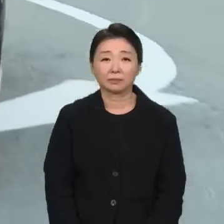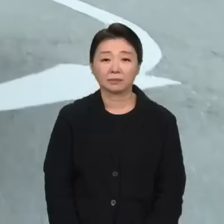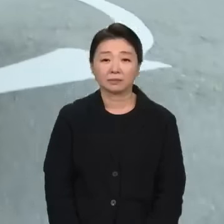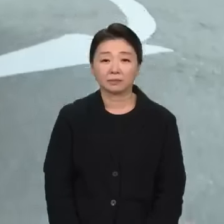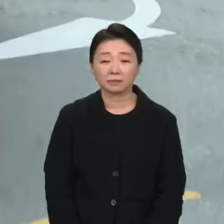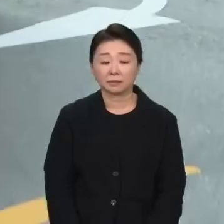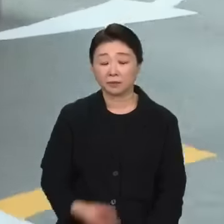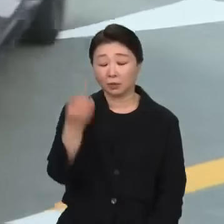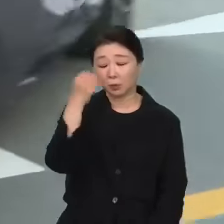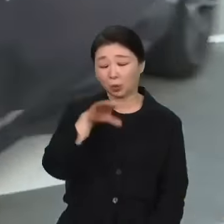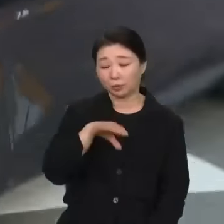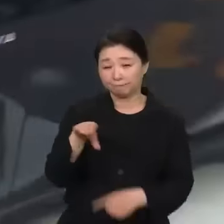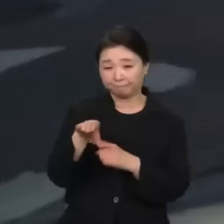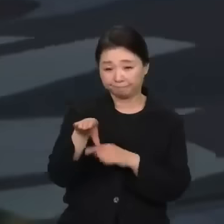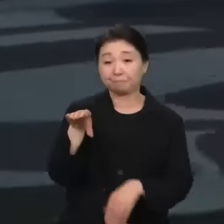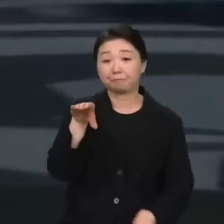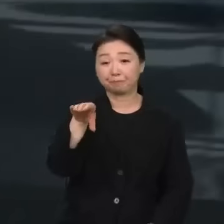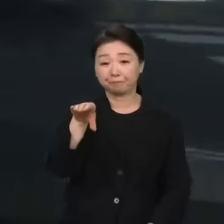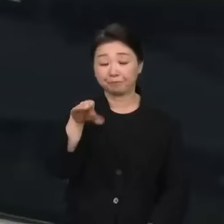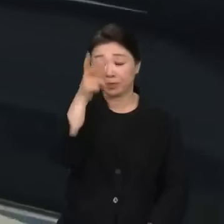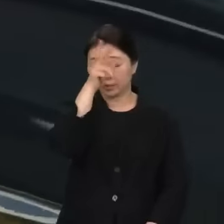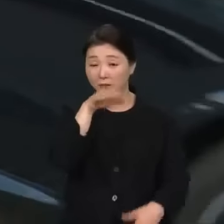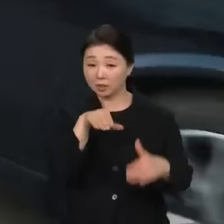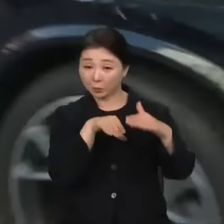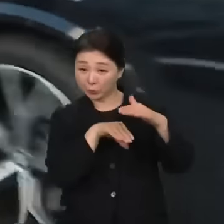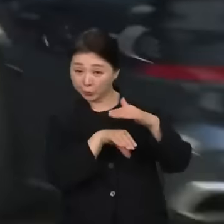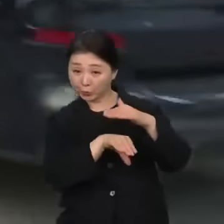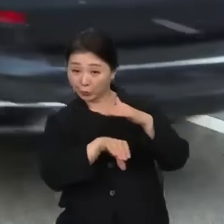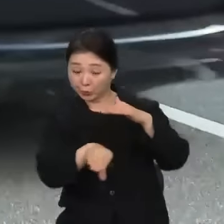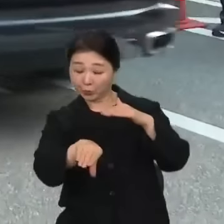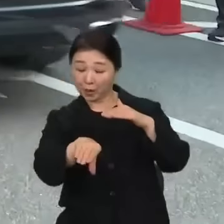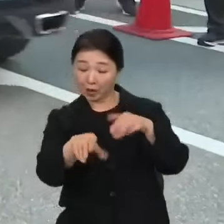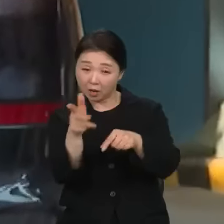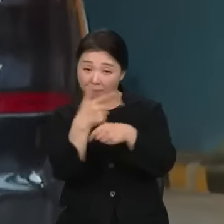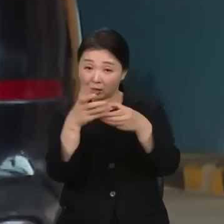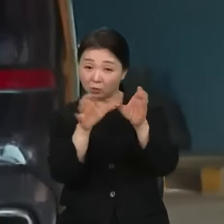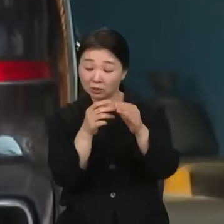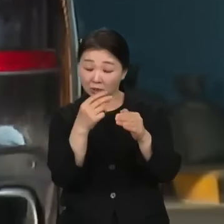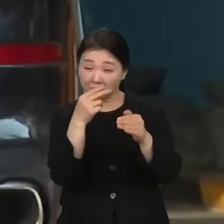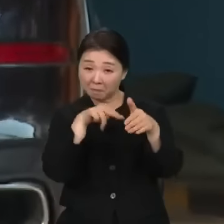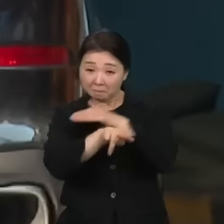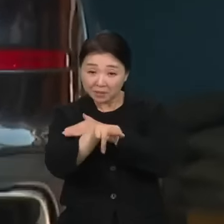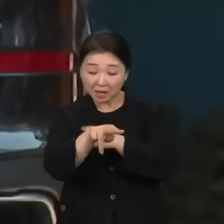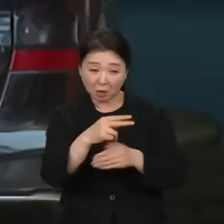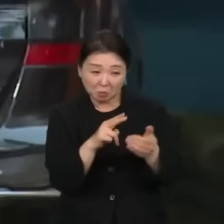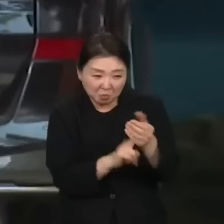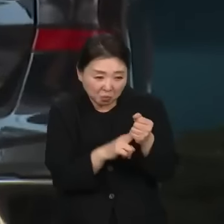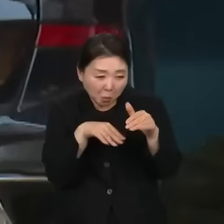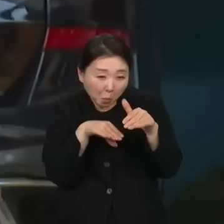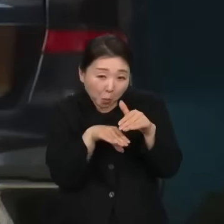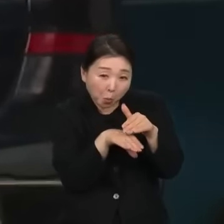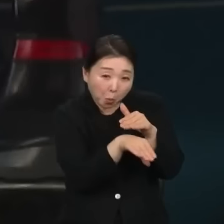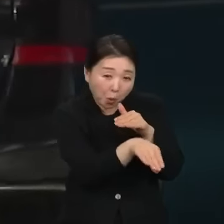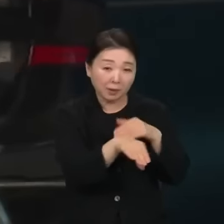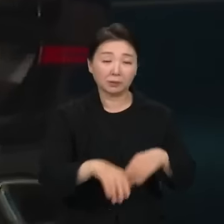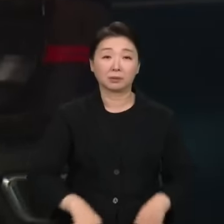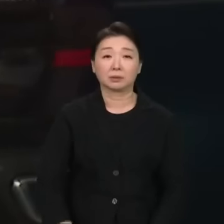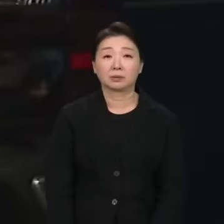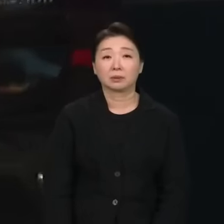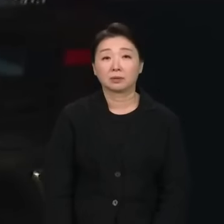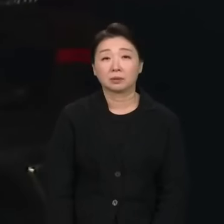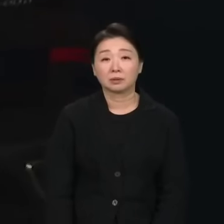고급차 한 대가 경찰서 지하로 내려갑니다. 취재진을 피해 숨어서 들어가는 가수 김호중 씨가 탄 차입니다.